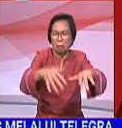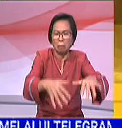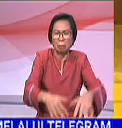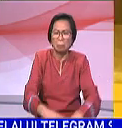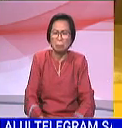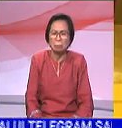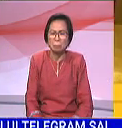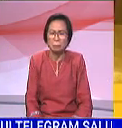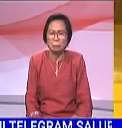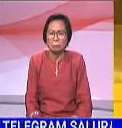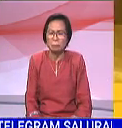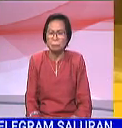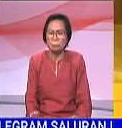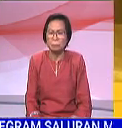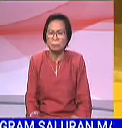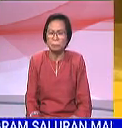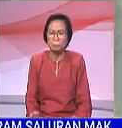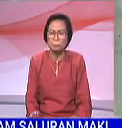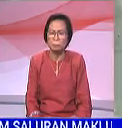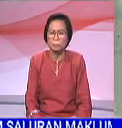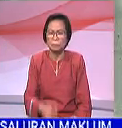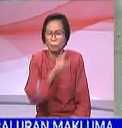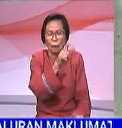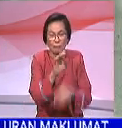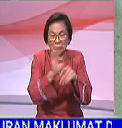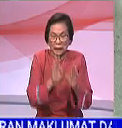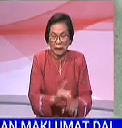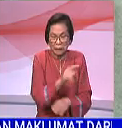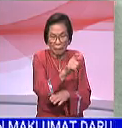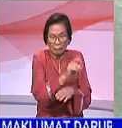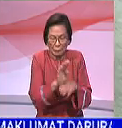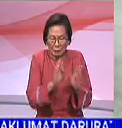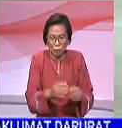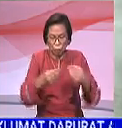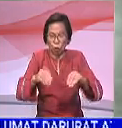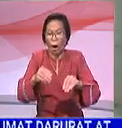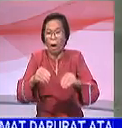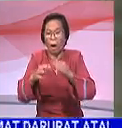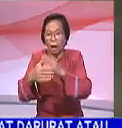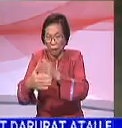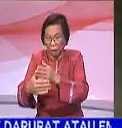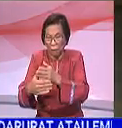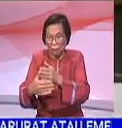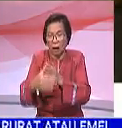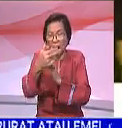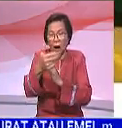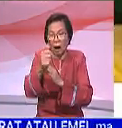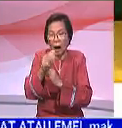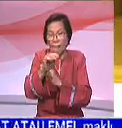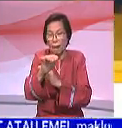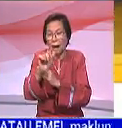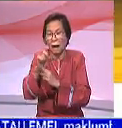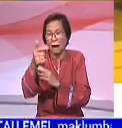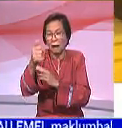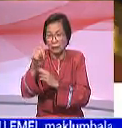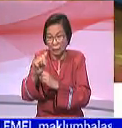Hai menurut salah seorang peniaga yang menjual makanan basah hama dan Uli suasana